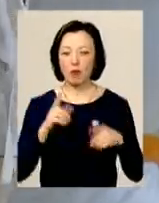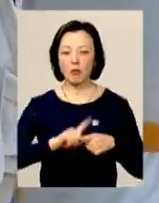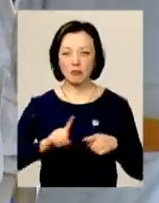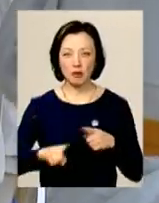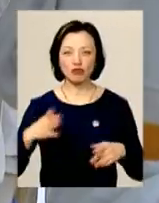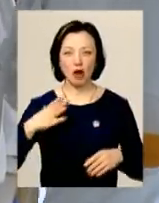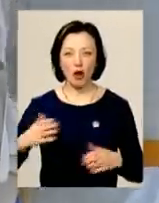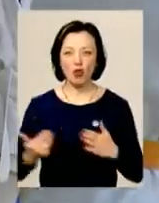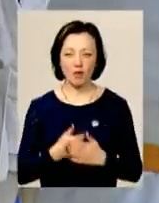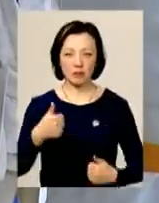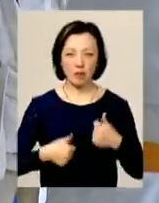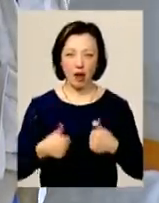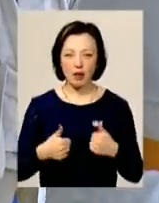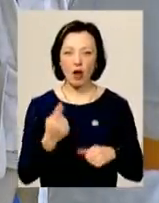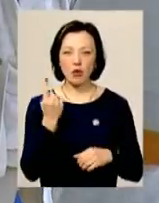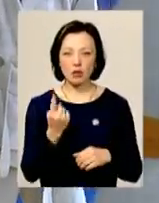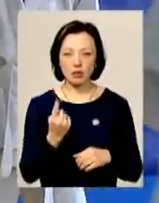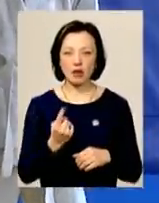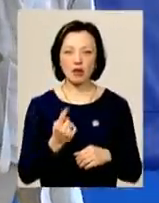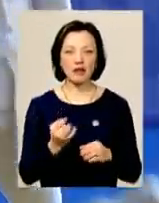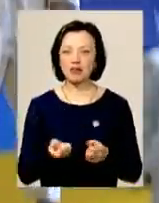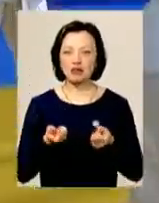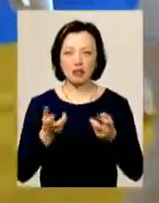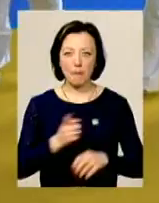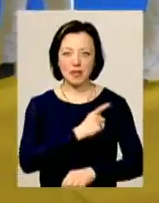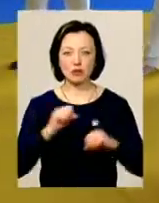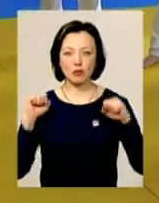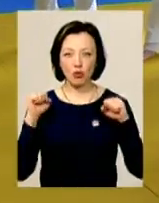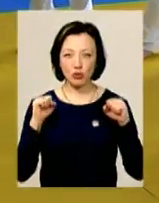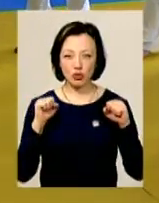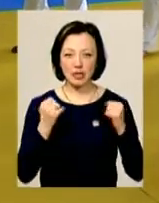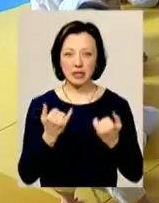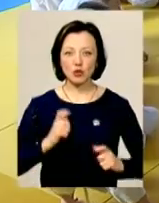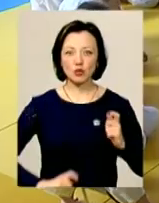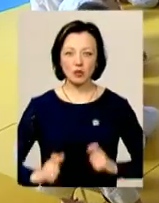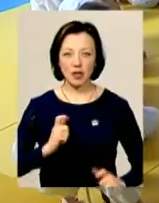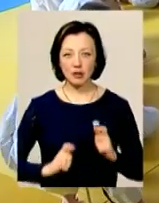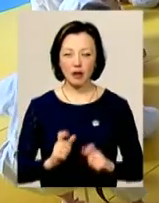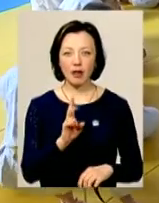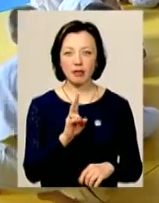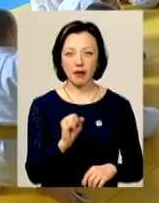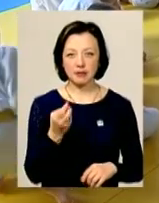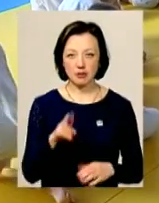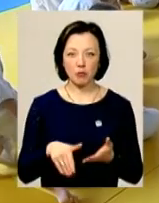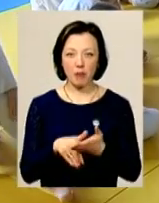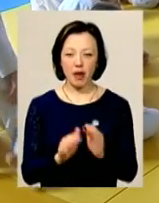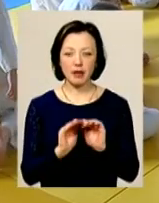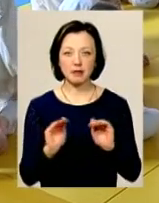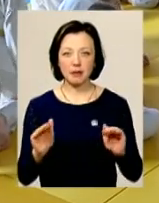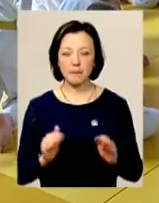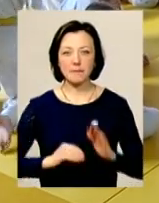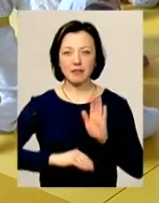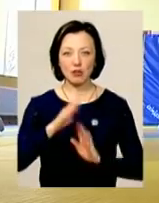незабаром на них чекають нові старти. Одна із нечисленних на Хмельниччині майстрів спорту з дзюдо, а нині студентка Анастасія Грублевська, допомагає юнакам